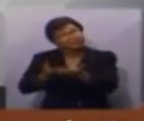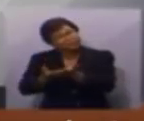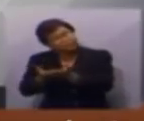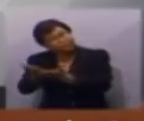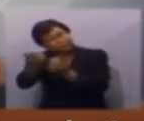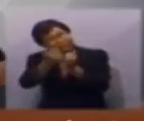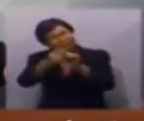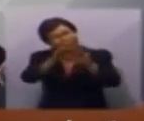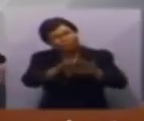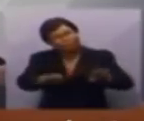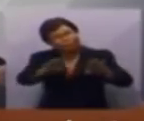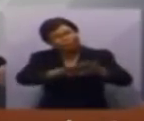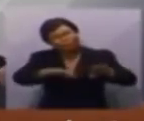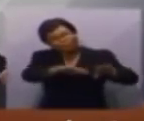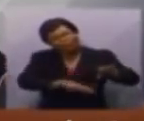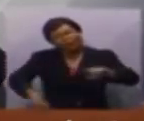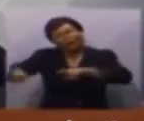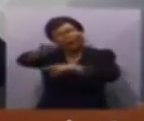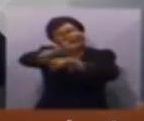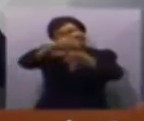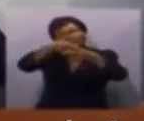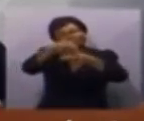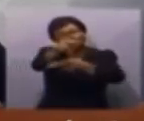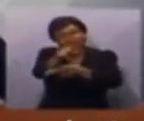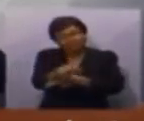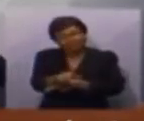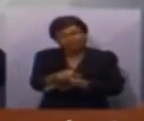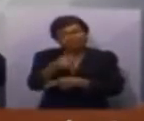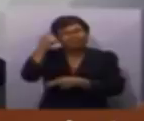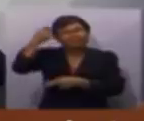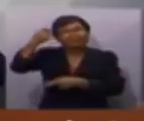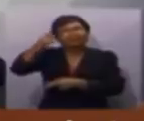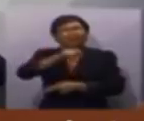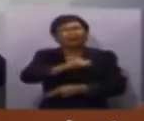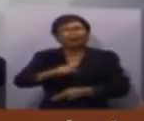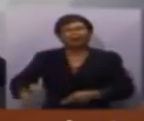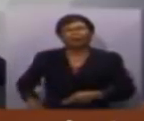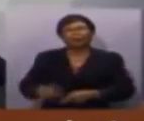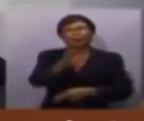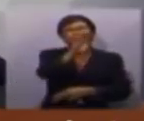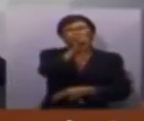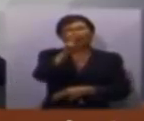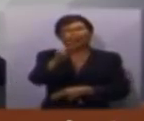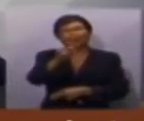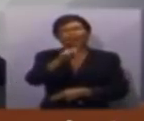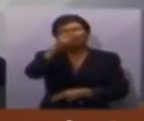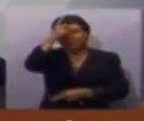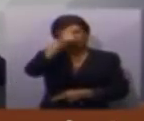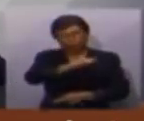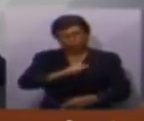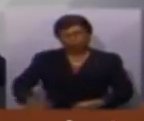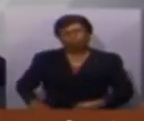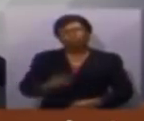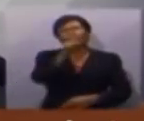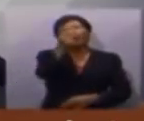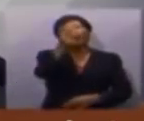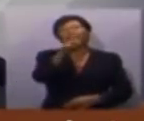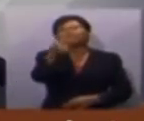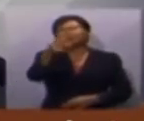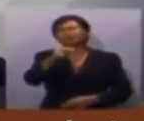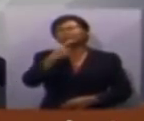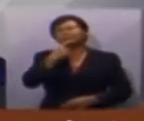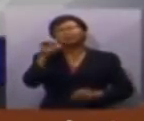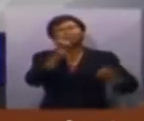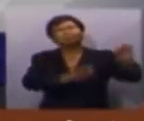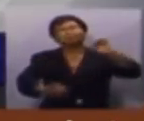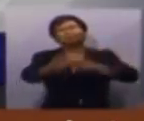lagi dengan perkembangan sekitar hari penamaan calon. Setiausaha Agung BN, Dato' Sri Tengku Anan Tengku Mansor bersyukur tiada anggota